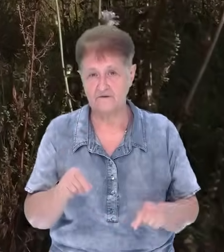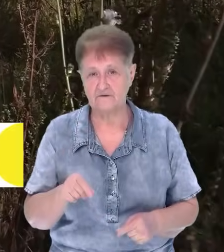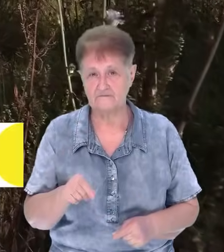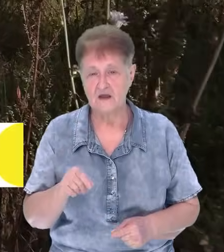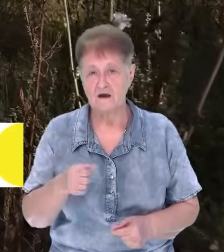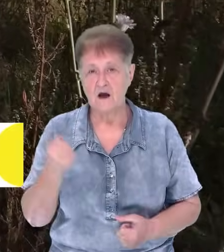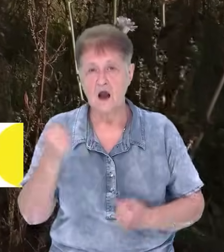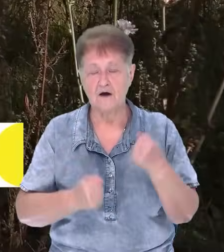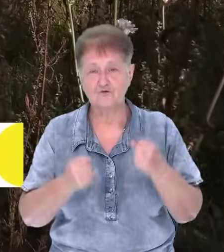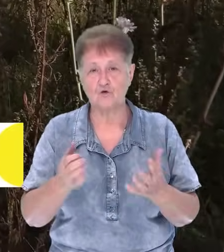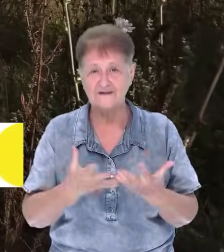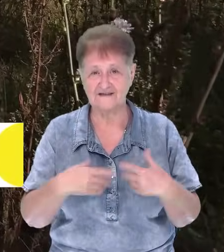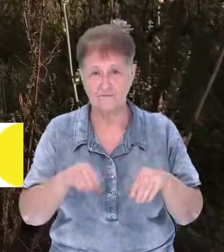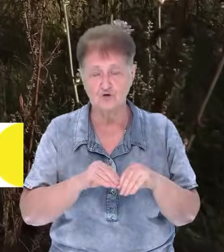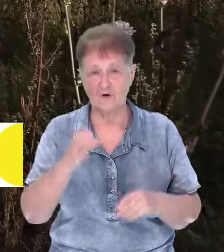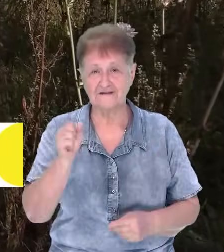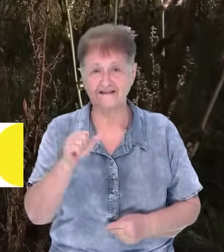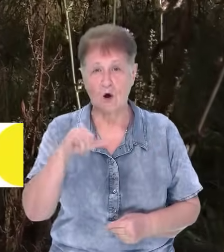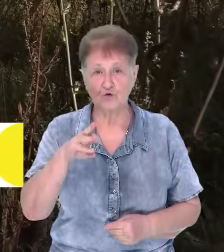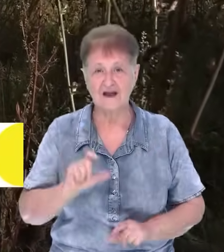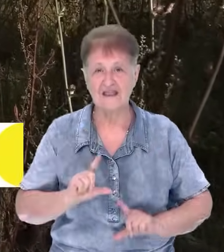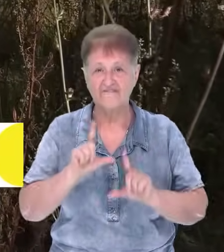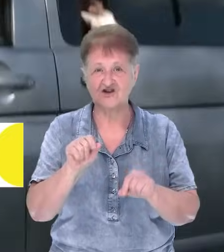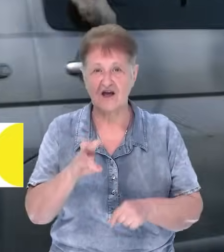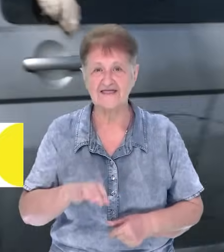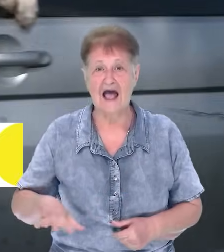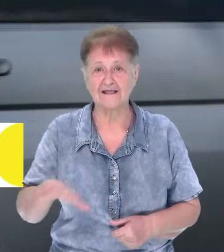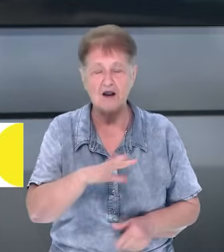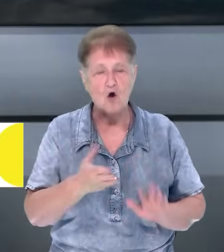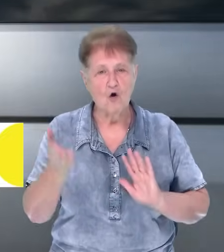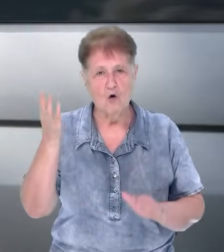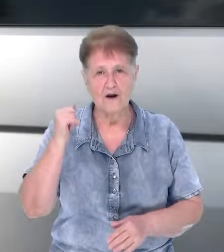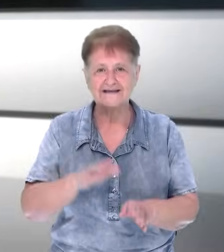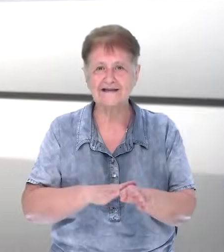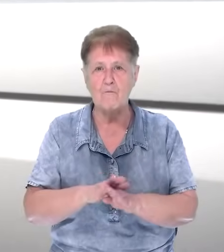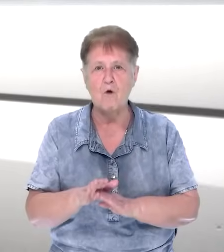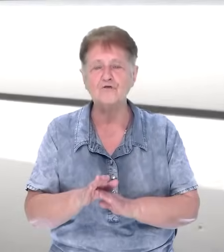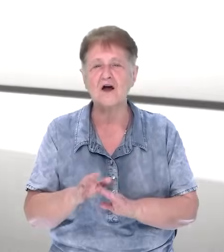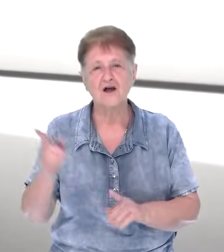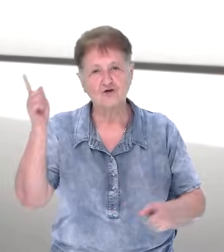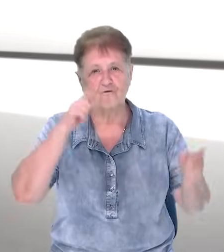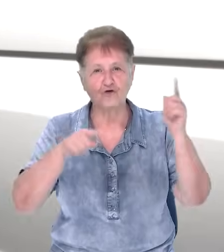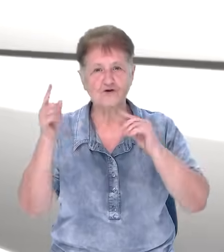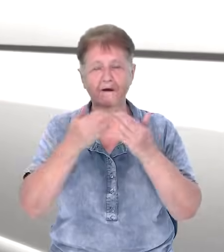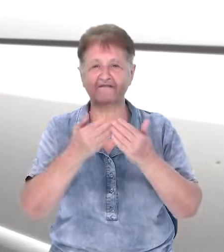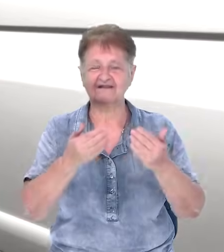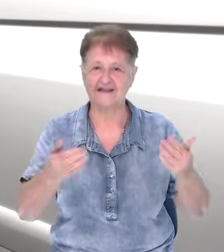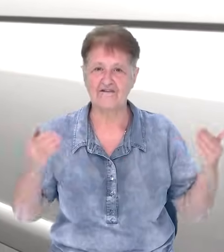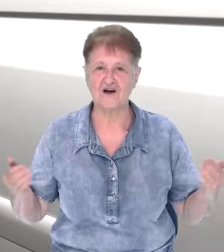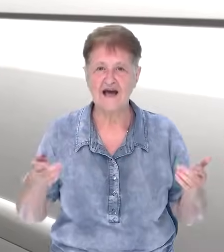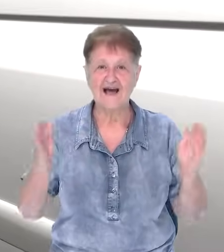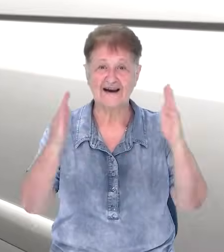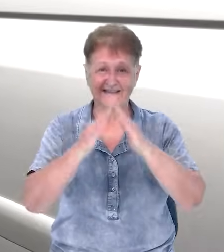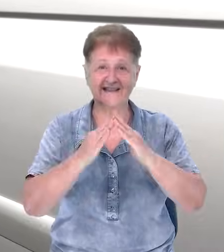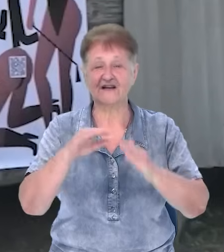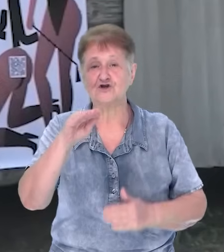Авто з родиною українського кінорежисера Івана Сауткіна в'їжджає на територію, колись наповненої творчими виставами та перформансами